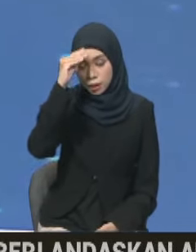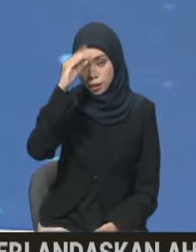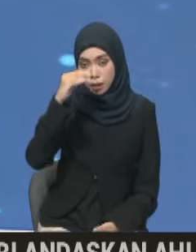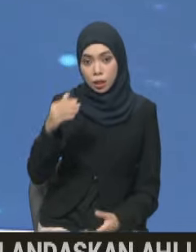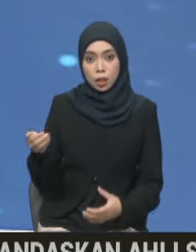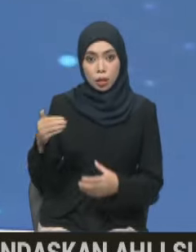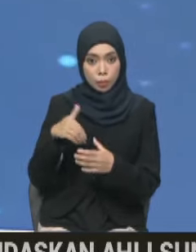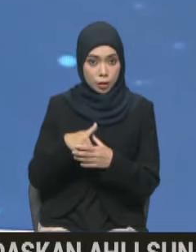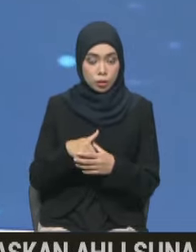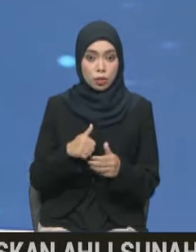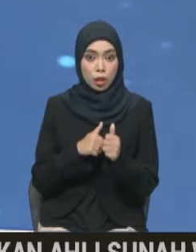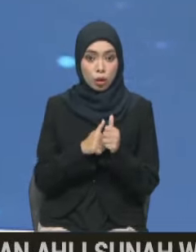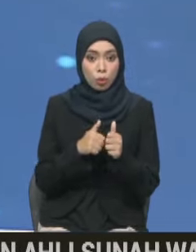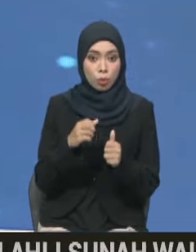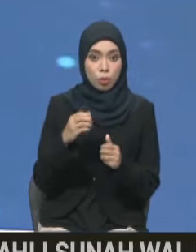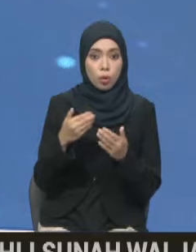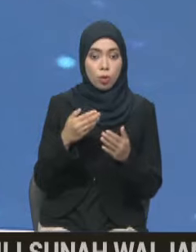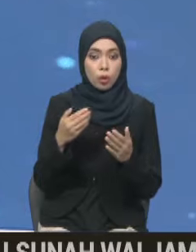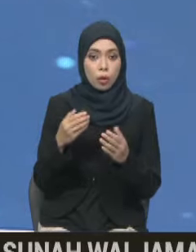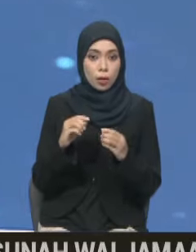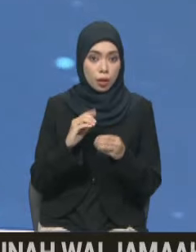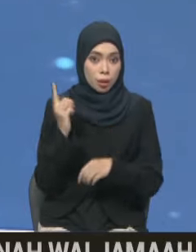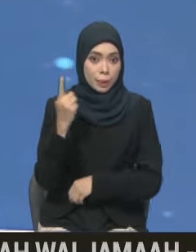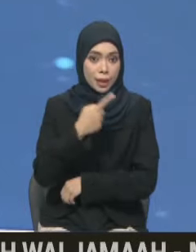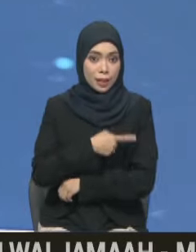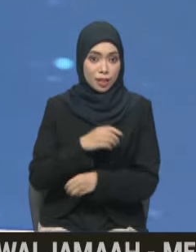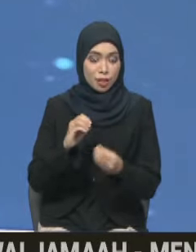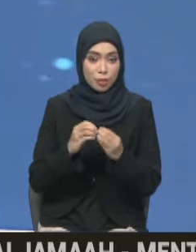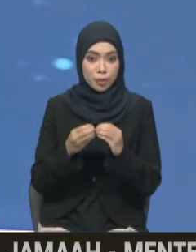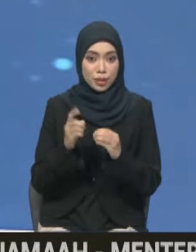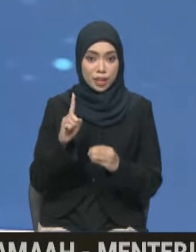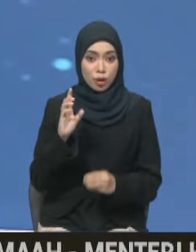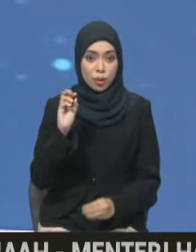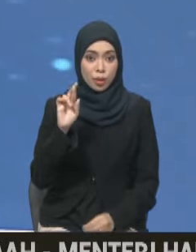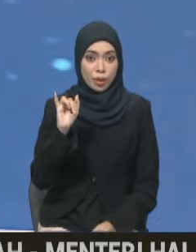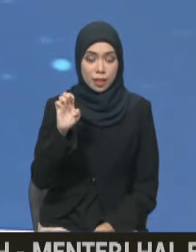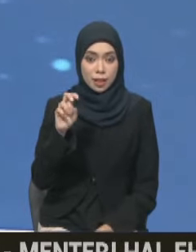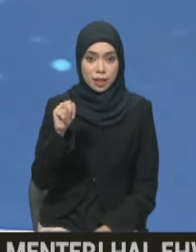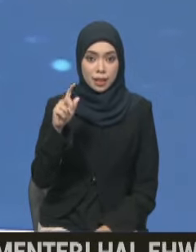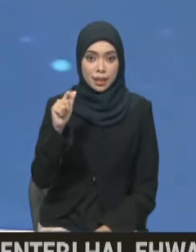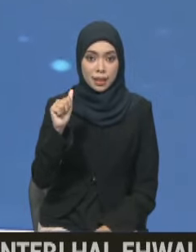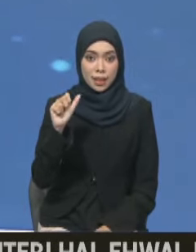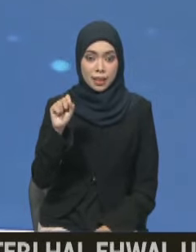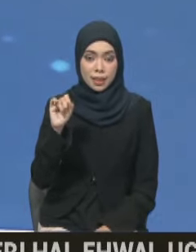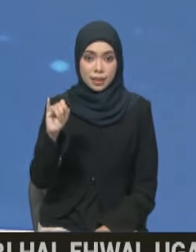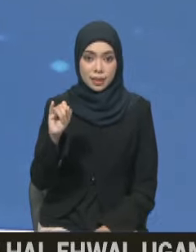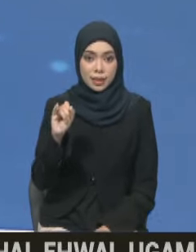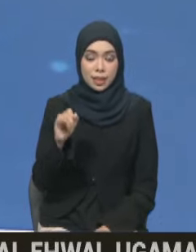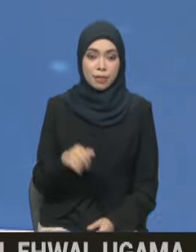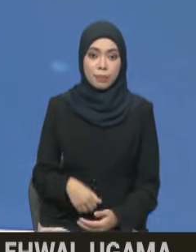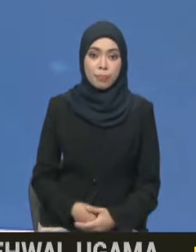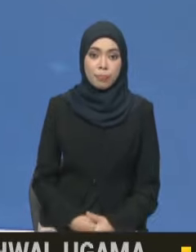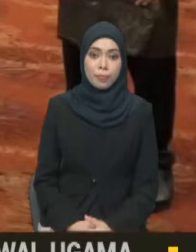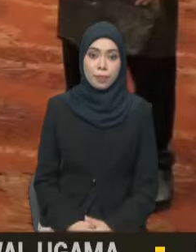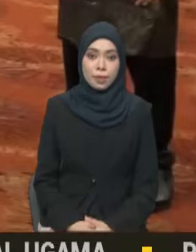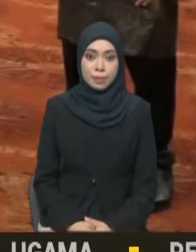serta dalam Minggu Orientasi sehingga 20 Julai. Acara kemuncak Minggu Orientasi berlangsung pagi tadi di Bredex, Cerodong.